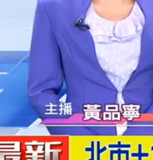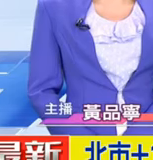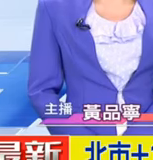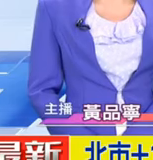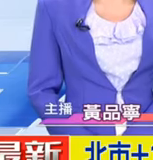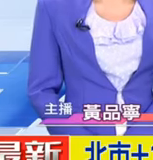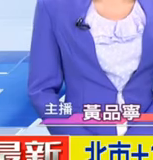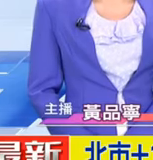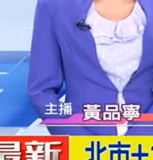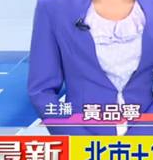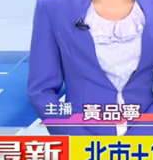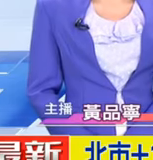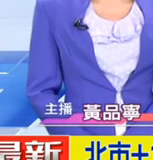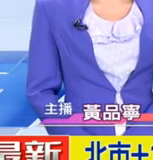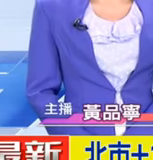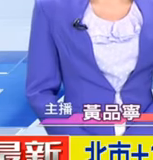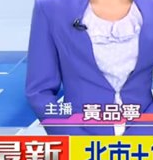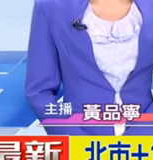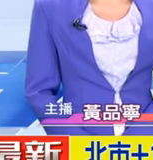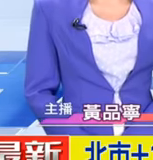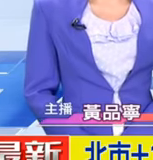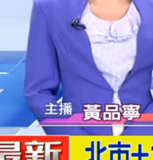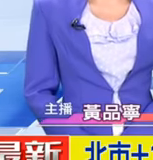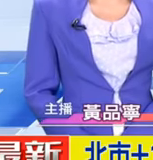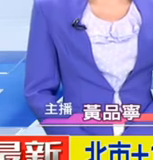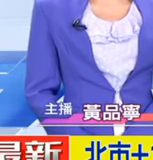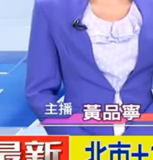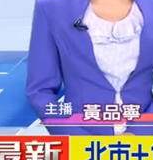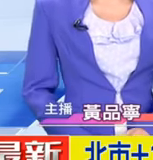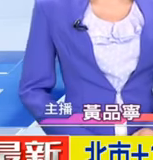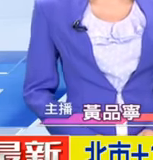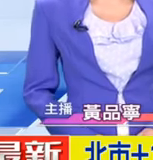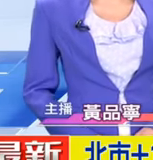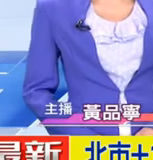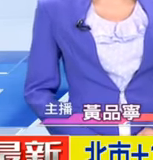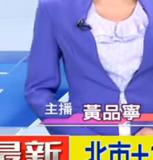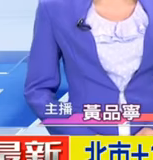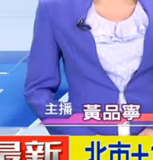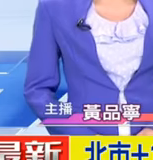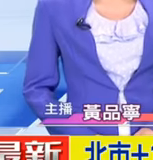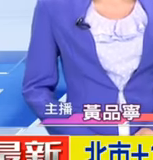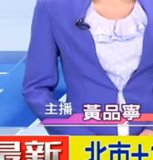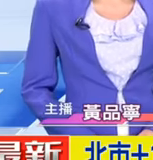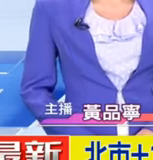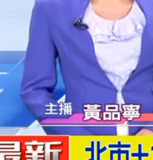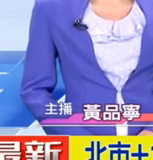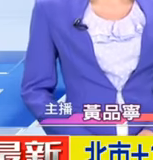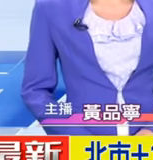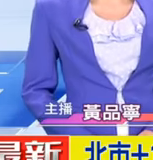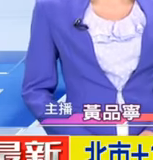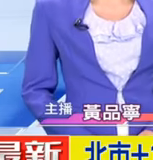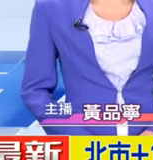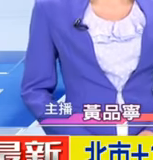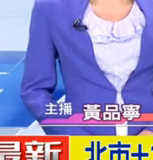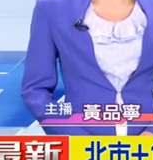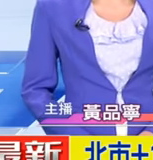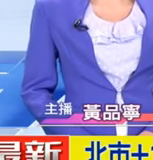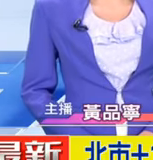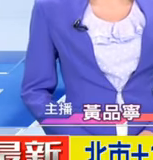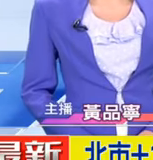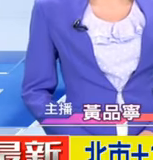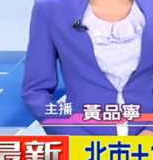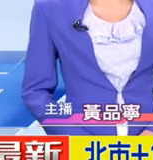CT 值只有10。而副市长黄珊珊稍早受访时也证实，确诊者是一名家庭主妇，染疫原因是被从